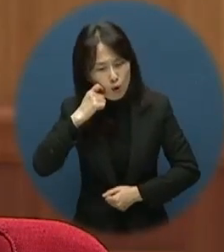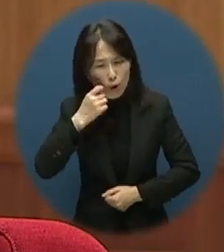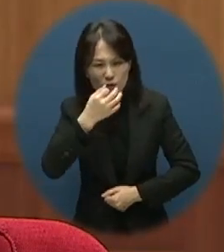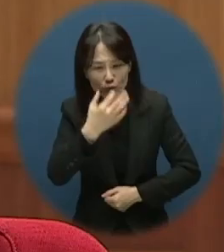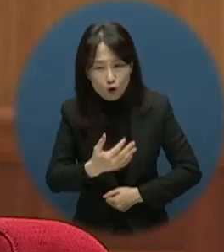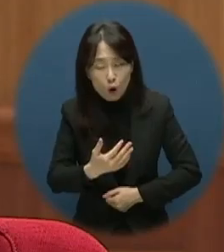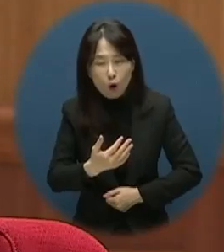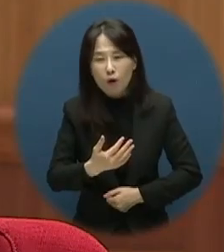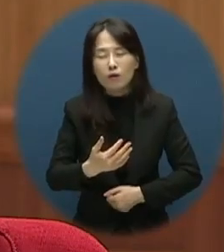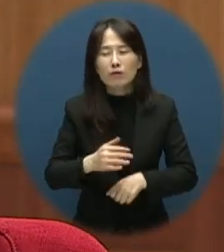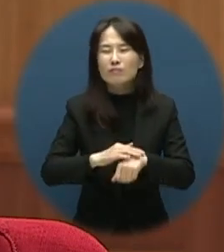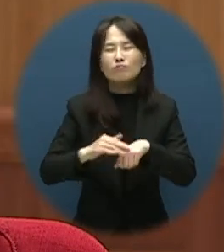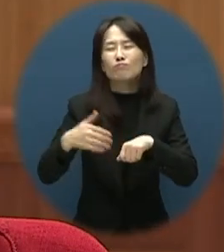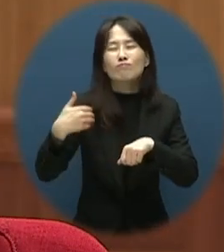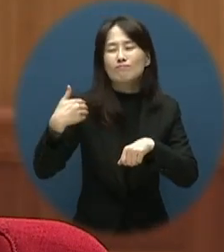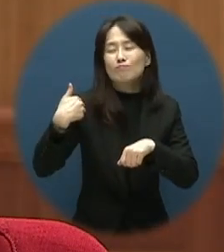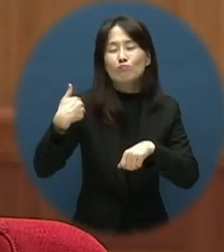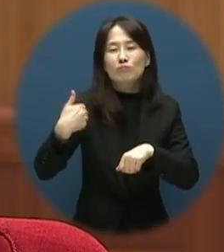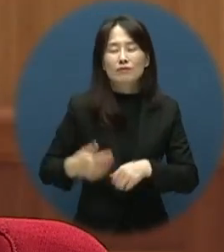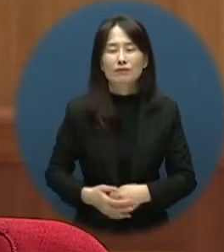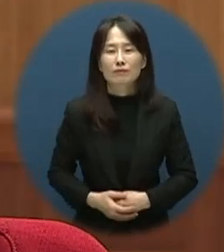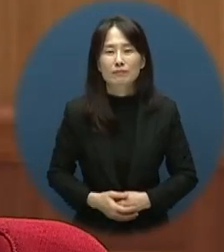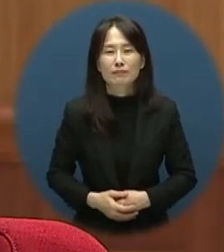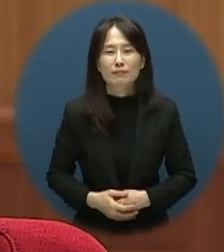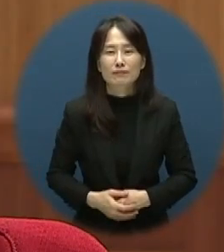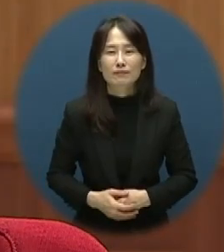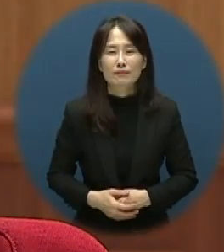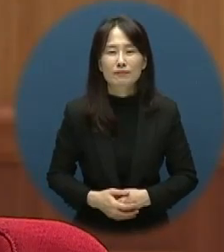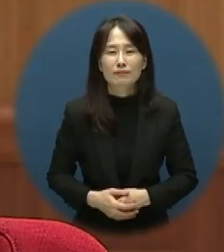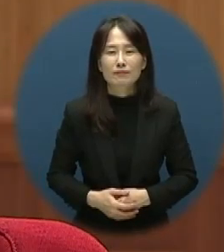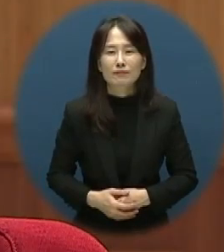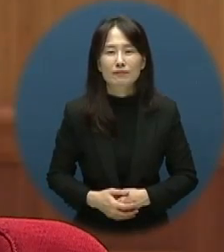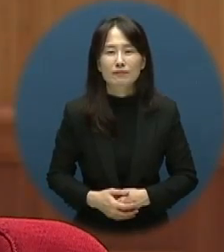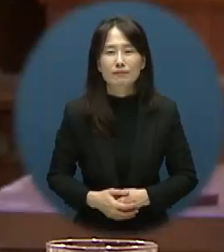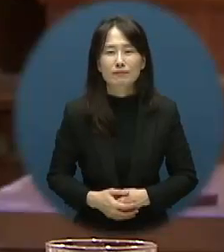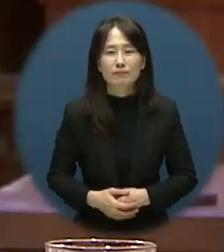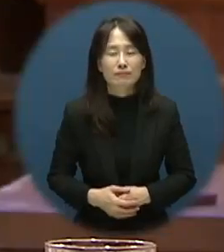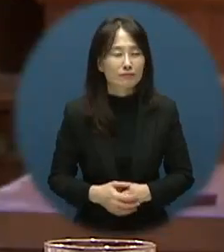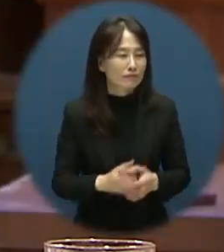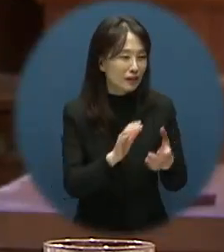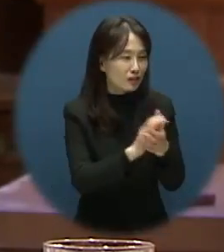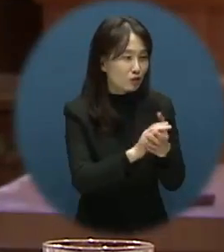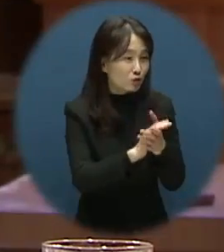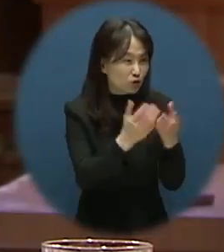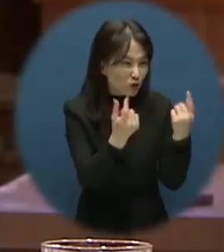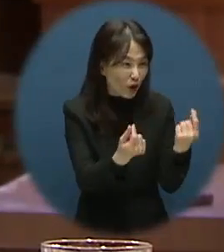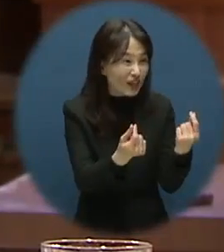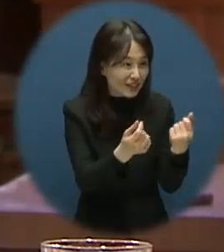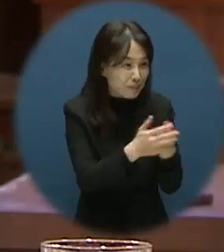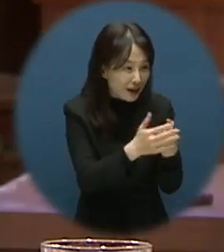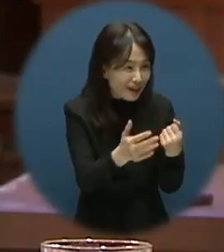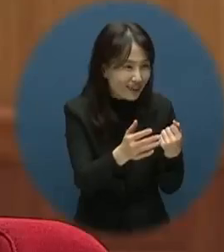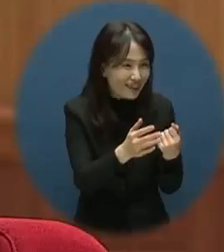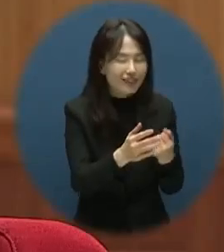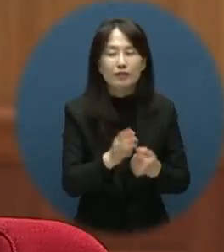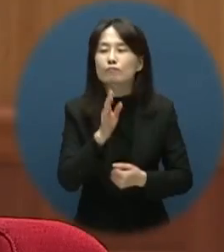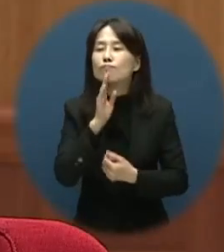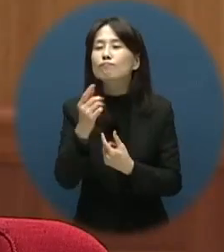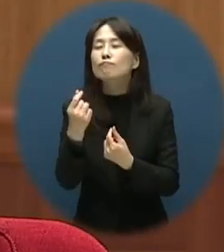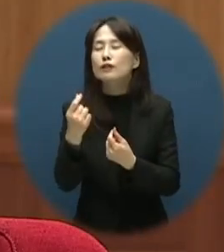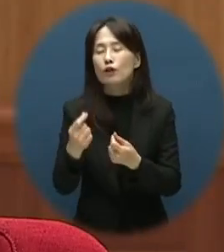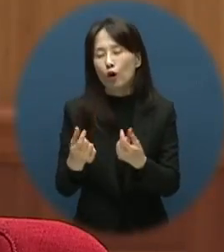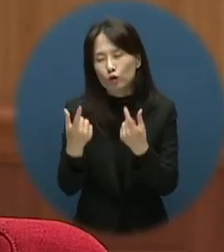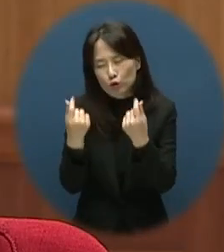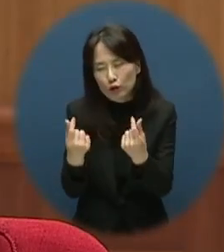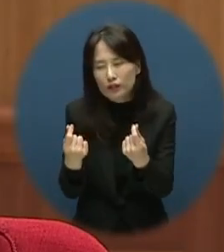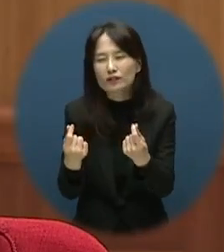어렵다. 저는 별로 못 느껴서. 동료들도 똑같으니 그렇죠. 그런 거죠. 또 같이 공부하고.